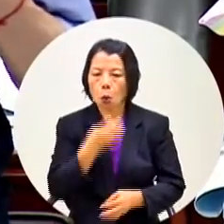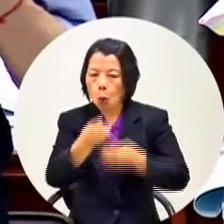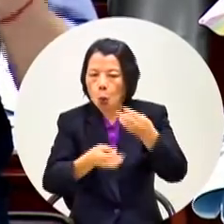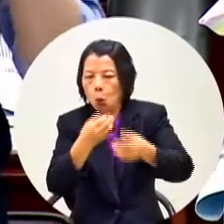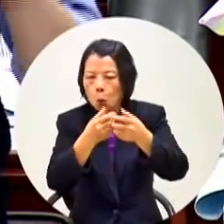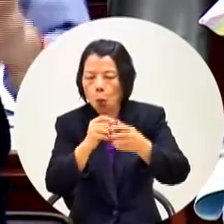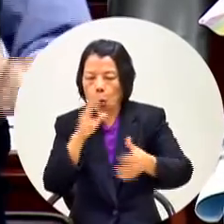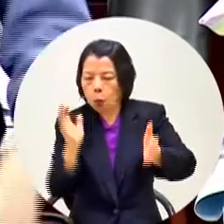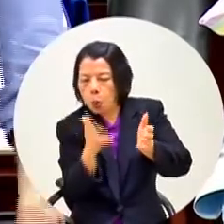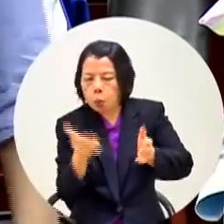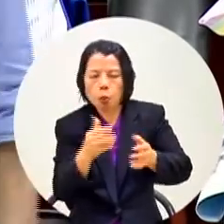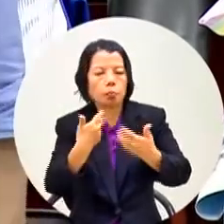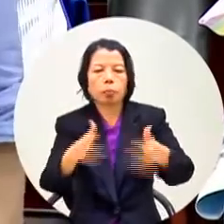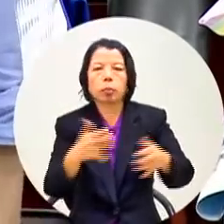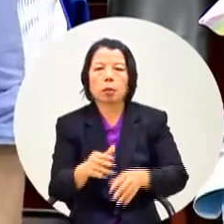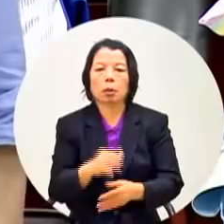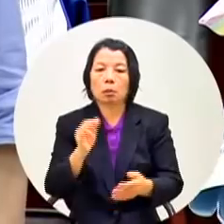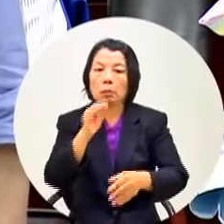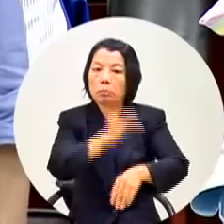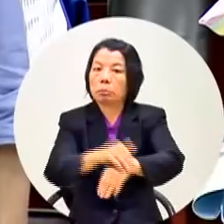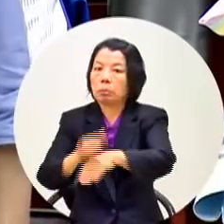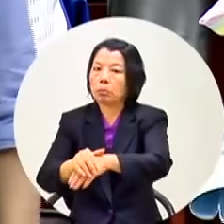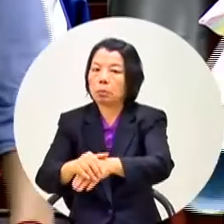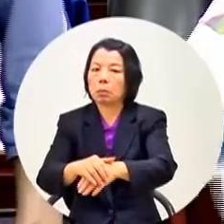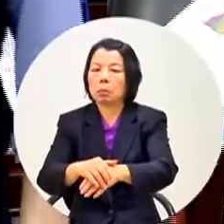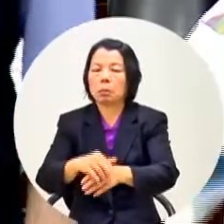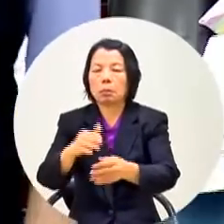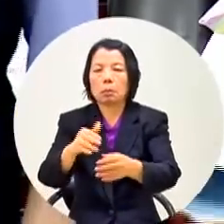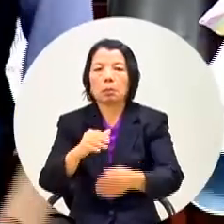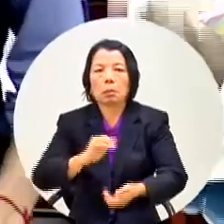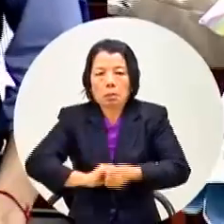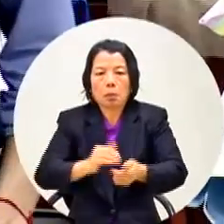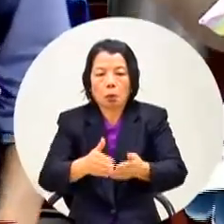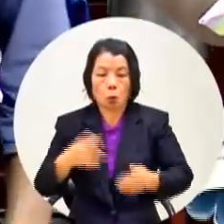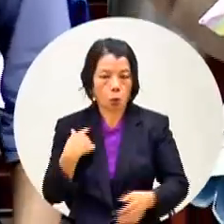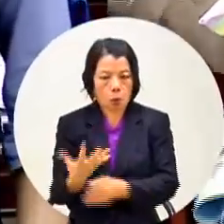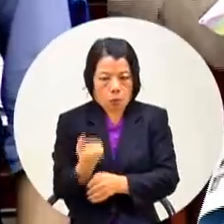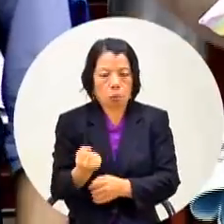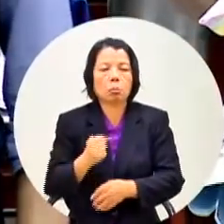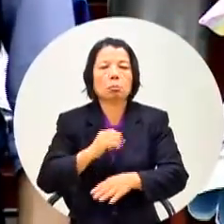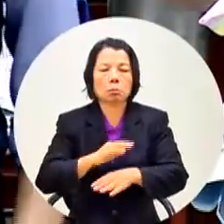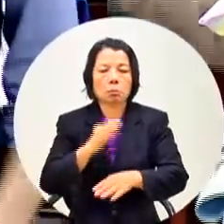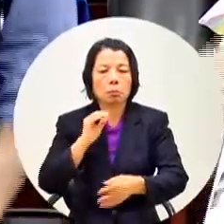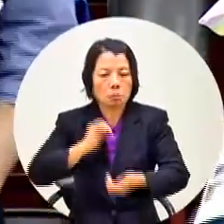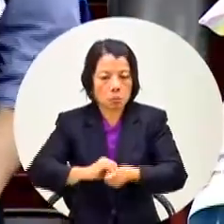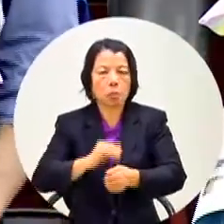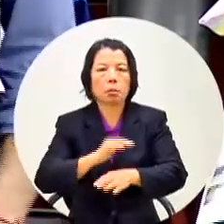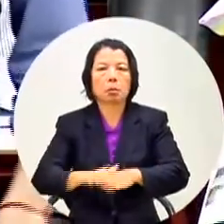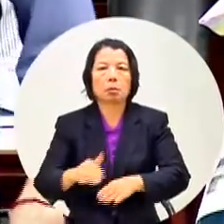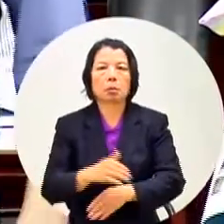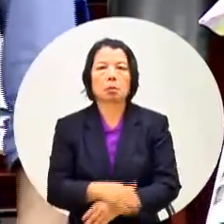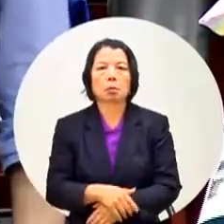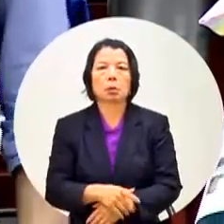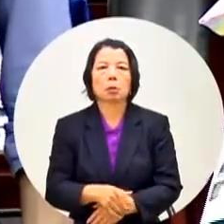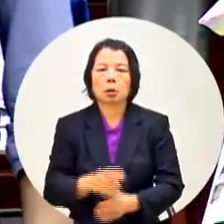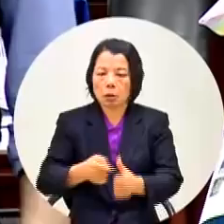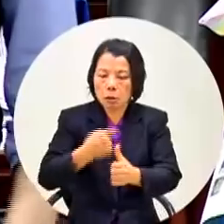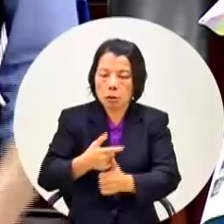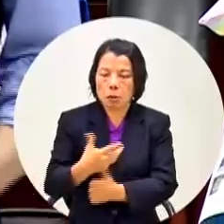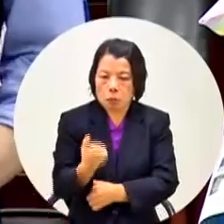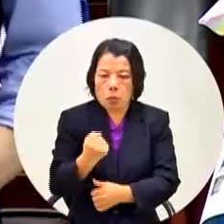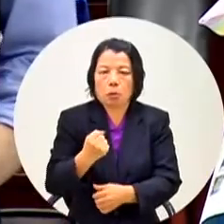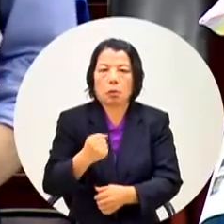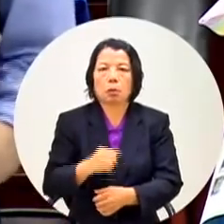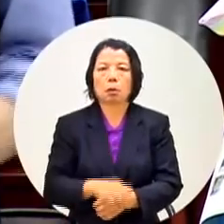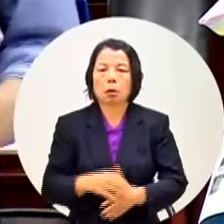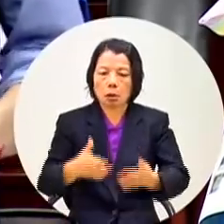没有办法做决定是吗？ 怎么会没办法做决定？当然可以做决定啊。 那你现在你可以先决定说要盖或不盖，这样子讨论下去才有意义嘛？ 我想我们